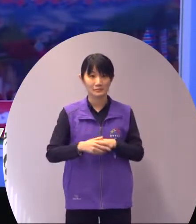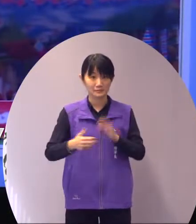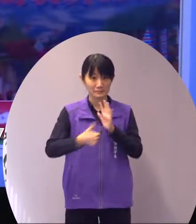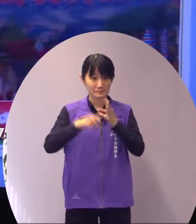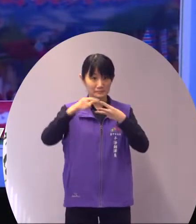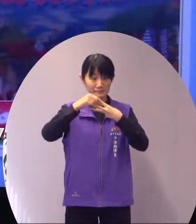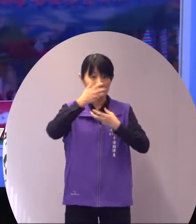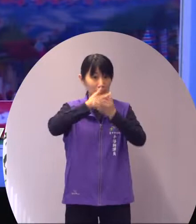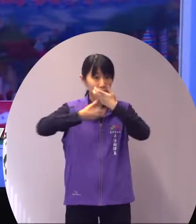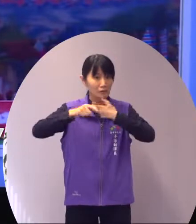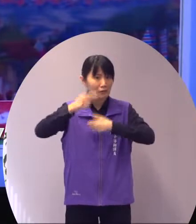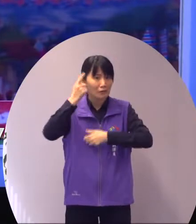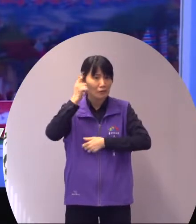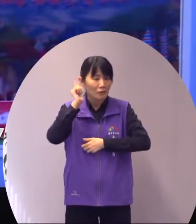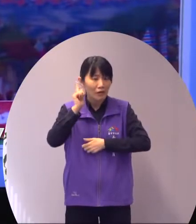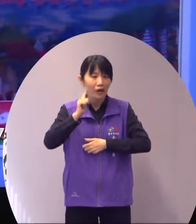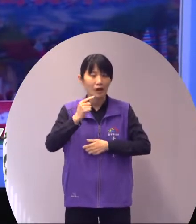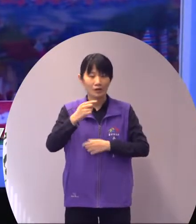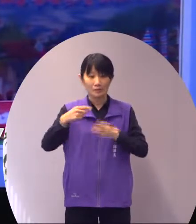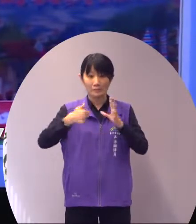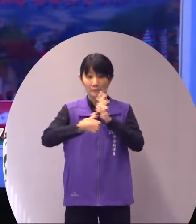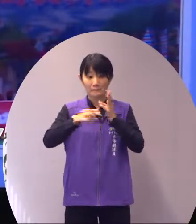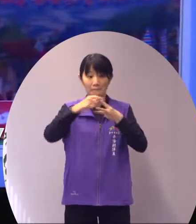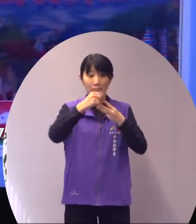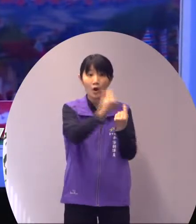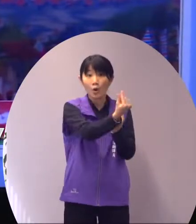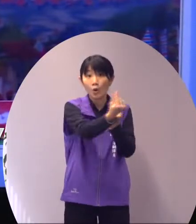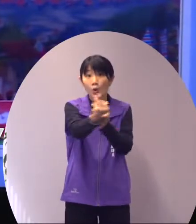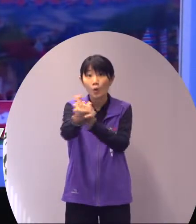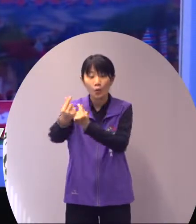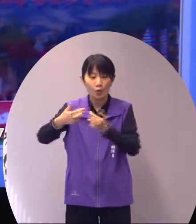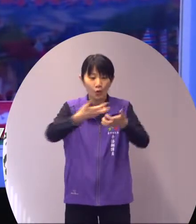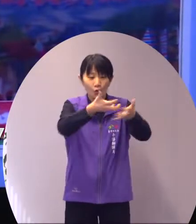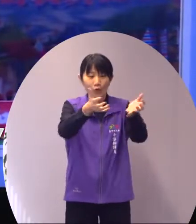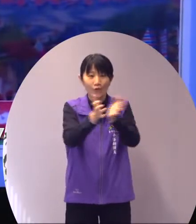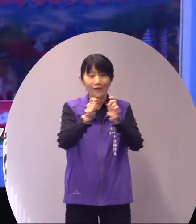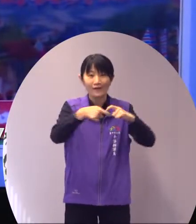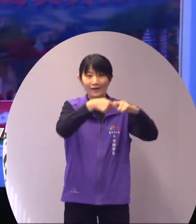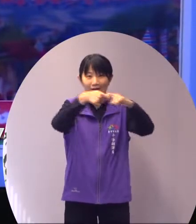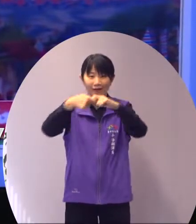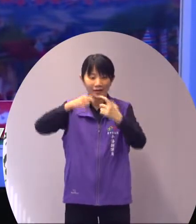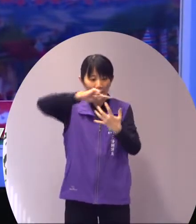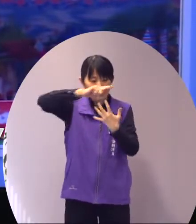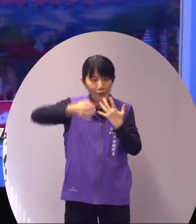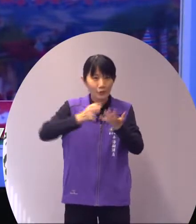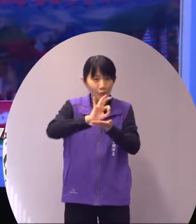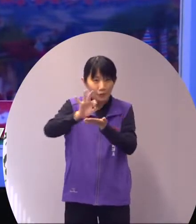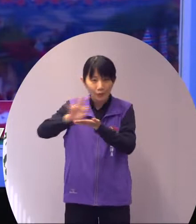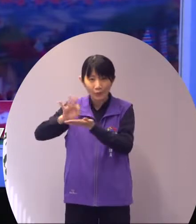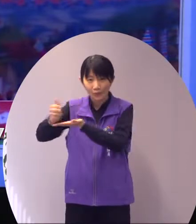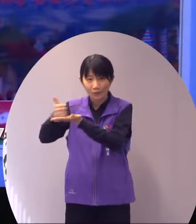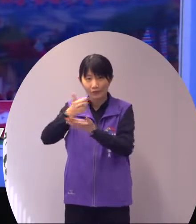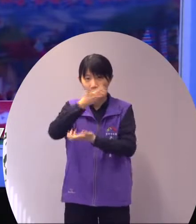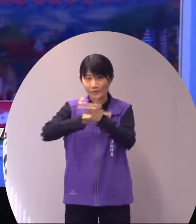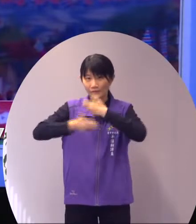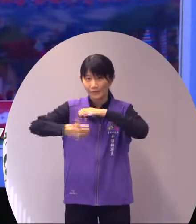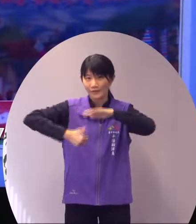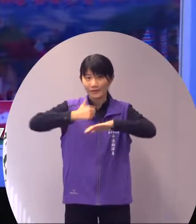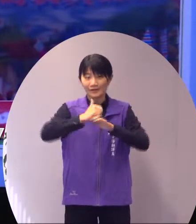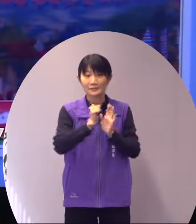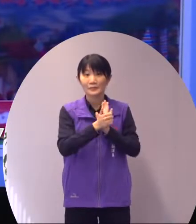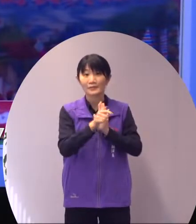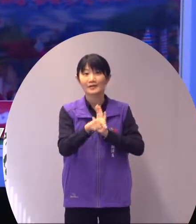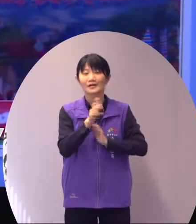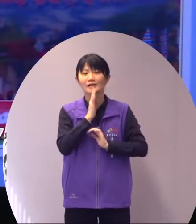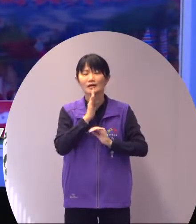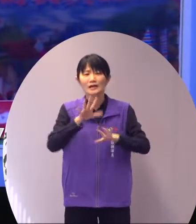要是由地方上同姓氏的宗族或数姓氏联合一起轮流出钱去邀请剧班来演出。最开